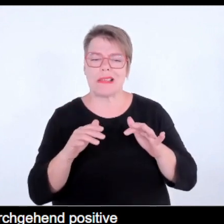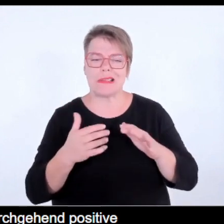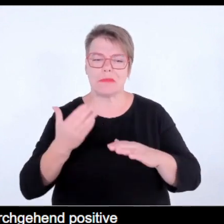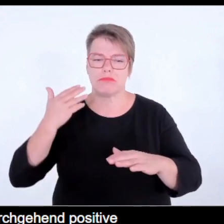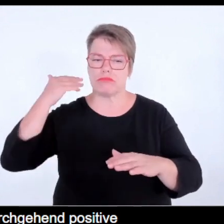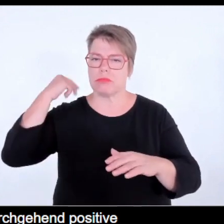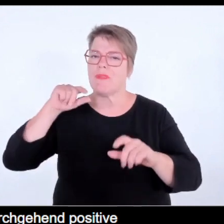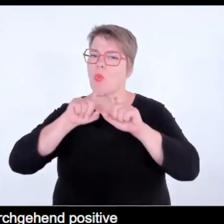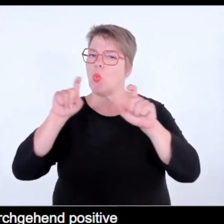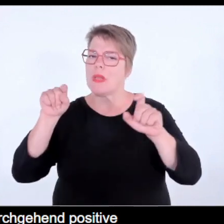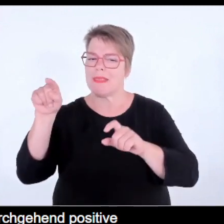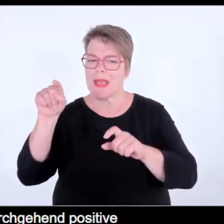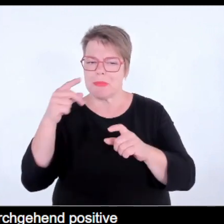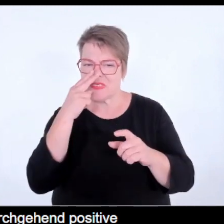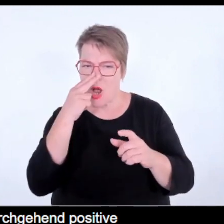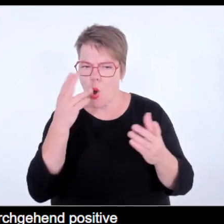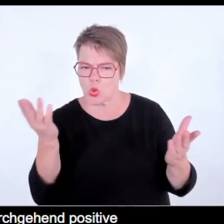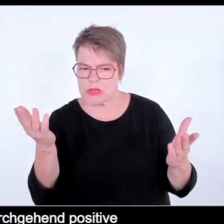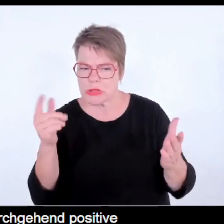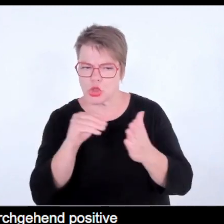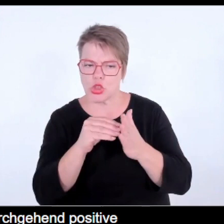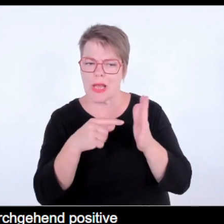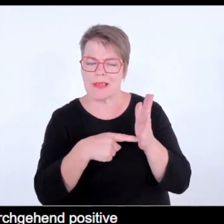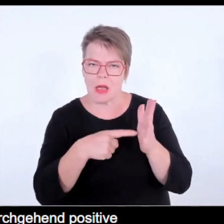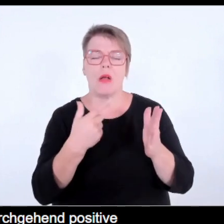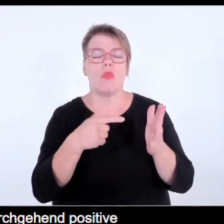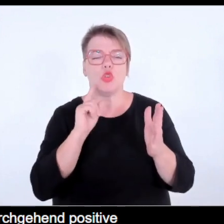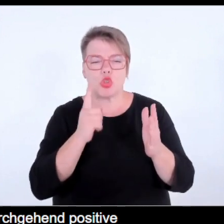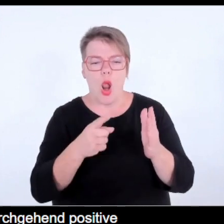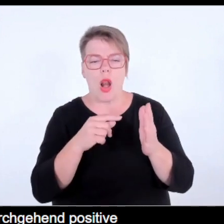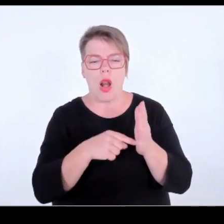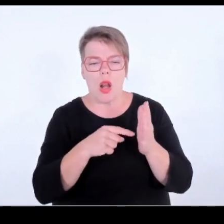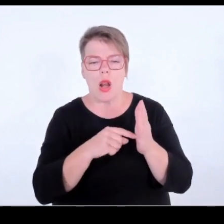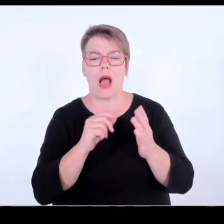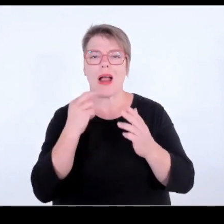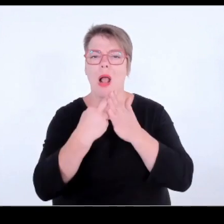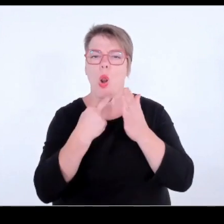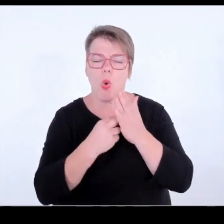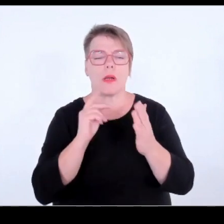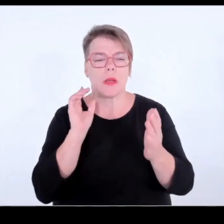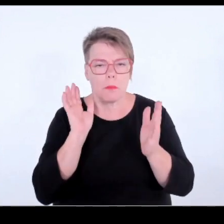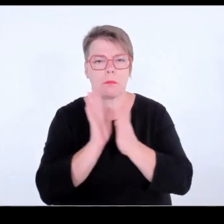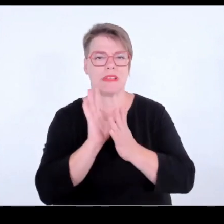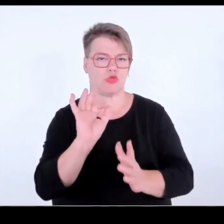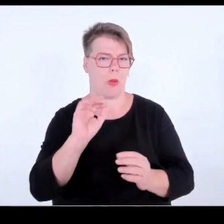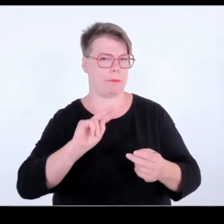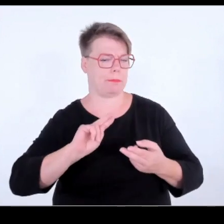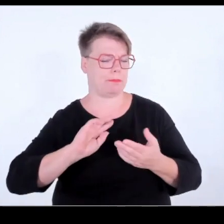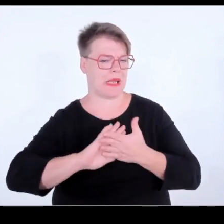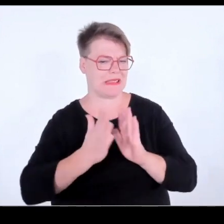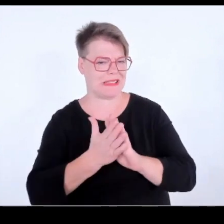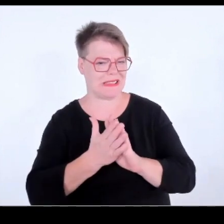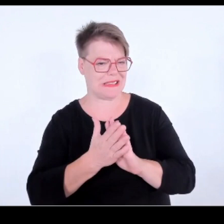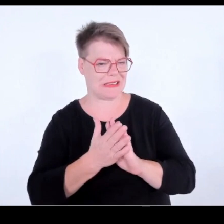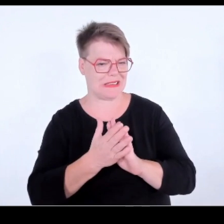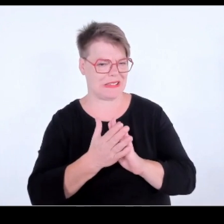Vollzugshilfen vor ihm in Kraft treten. Gemeinsam mit ausgewählten Unternehmen oder anderen Adressaten einen besonderen Praxischeck unterziehen und